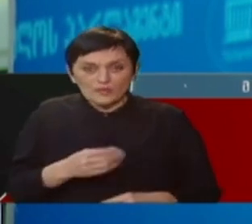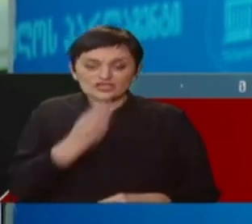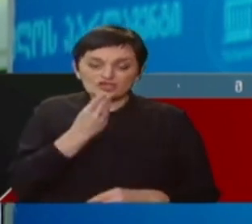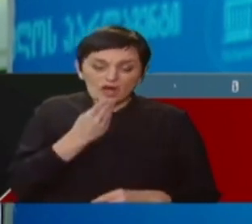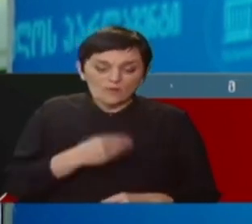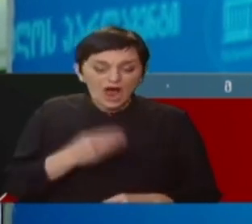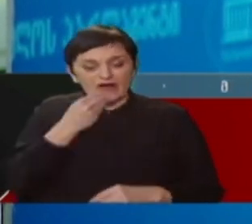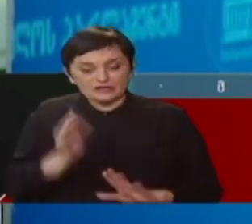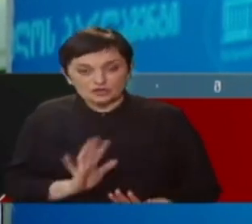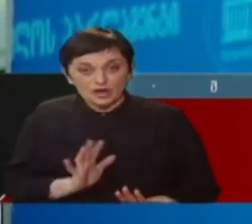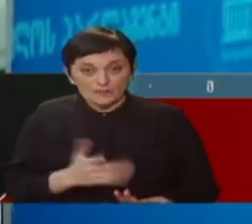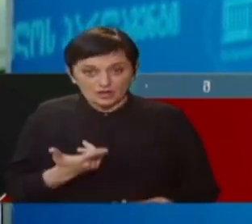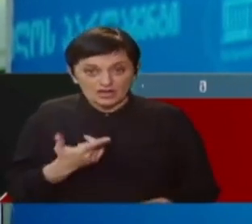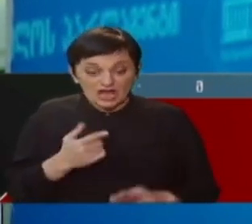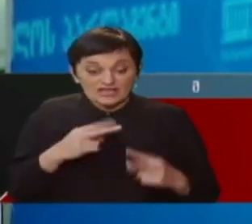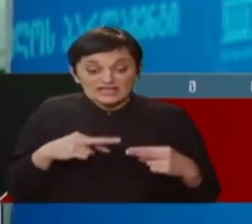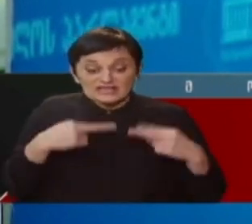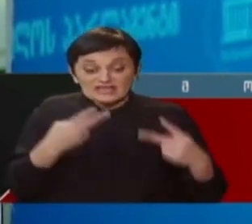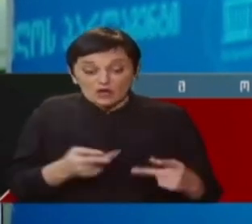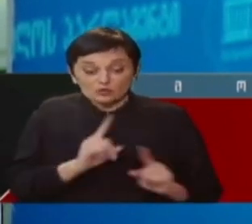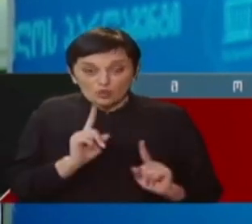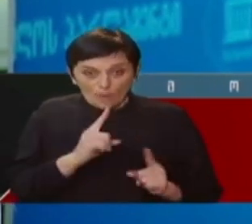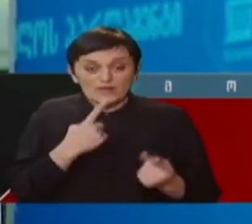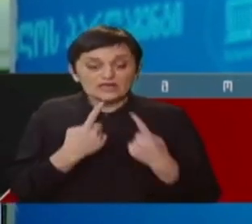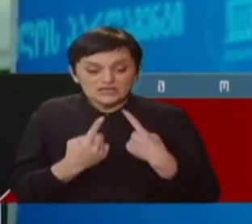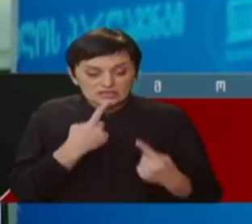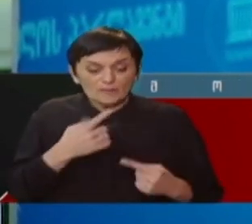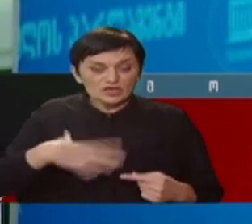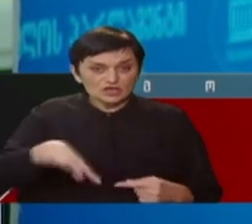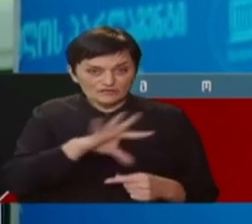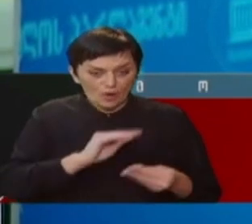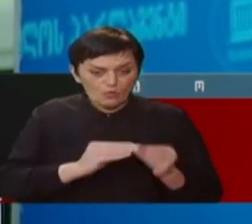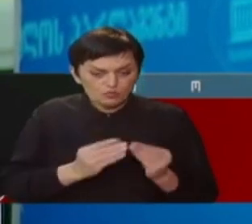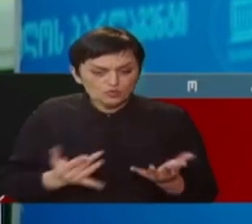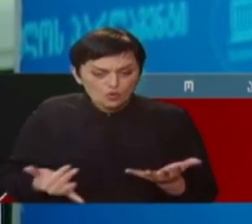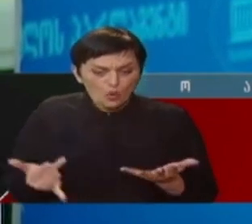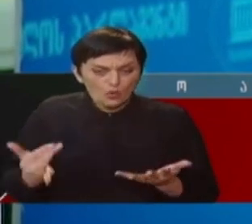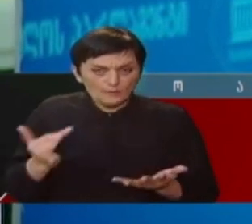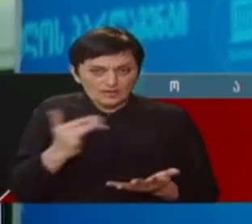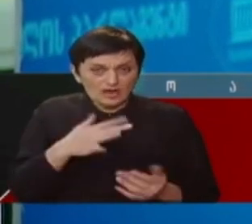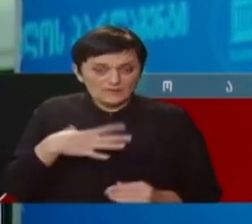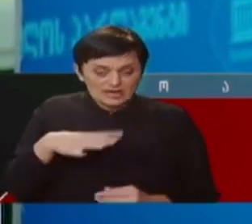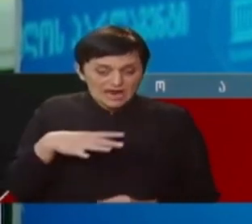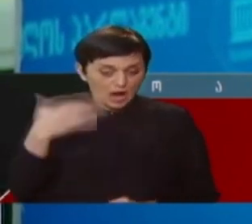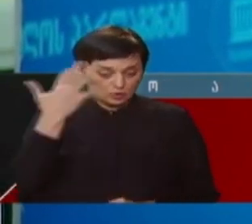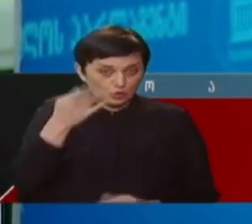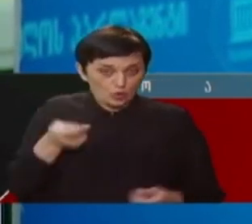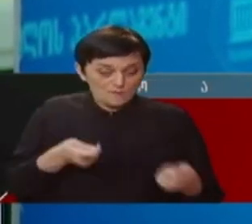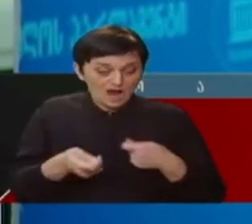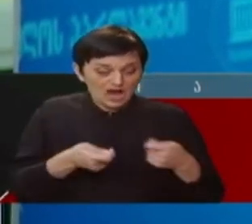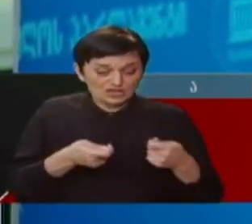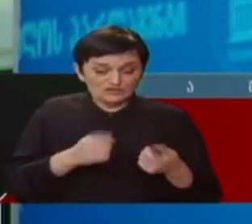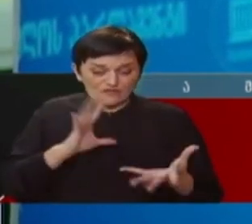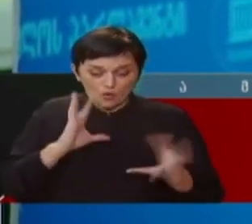ჭამსო, ხან არ ჭამსო და რა ვიცი, ნაცვლად იმისა, რომ ილაპარაკო, რაც მართლა ქვეყანაში პრობლემებია მოგროვილი, მათ შორის ქართული ოცნების მართველობის შედეგად,